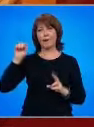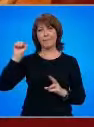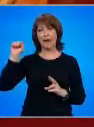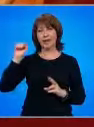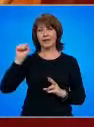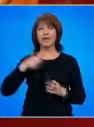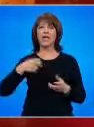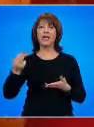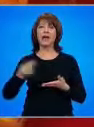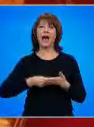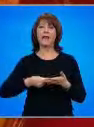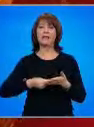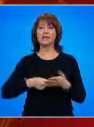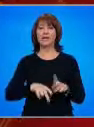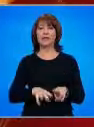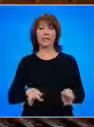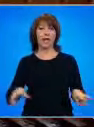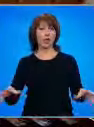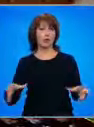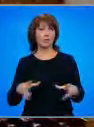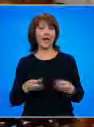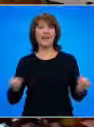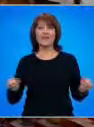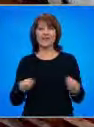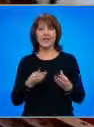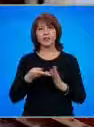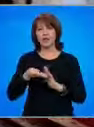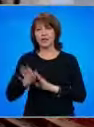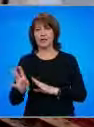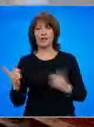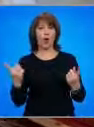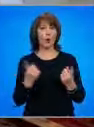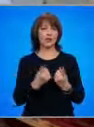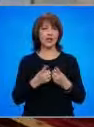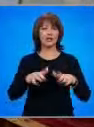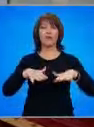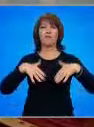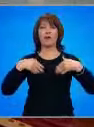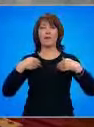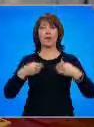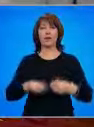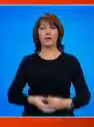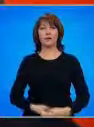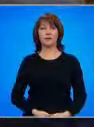и администрацията на Народното събрание. Възраждане си тръгнаха от срещата в парламента.